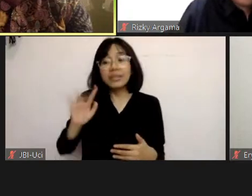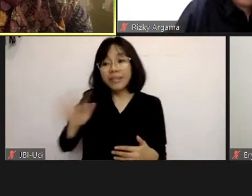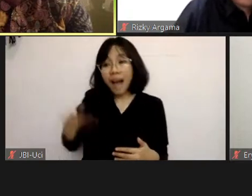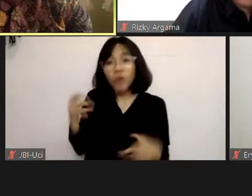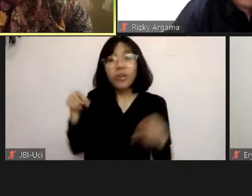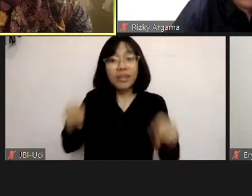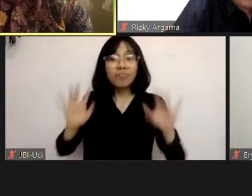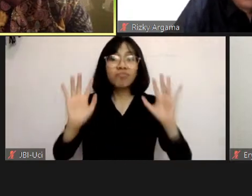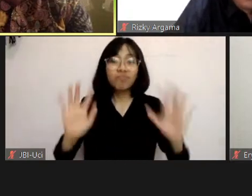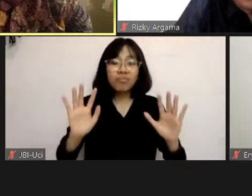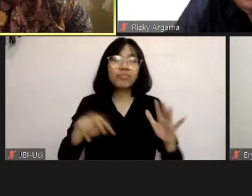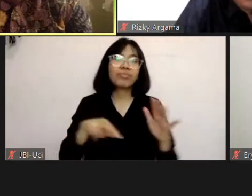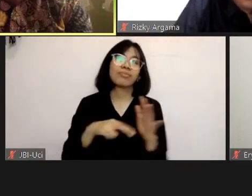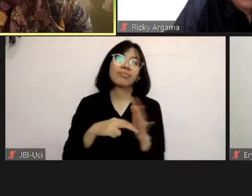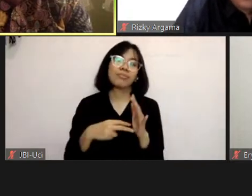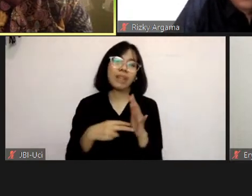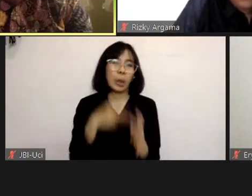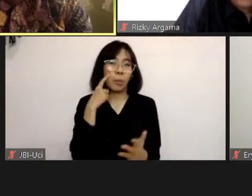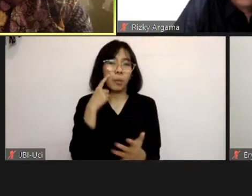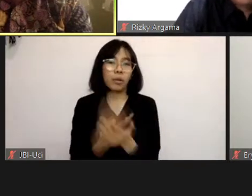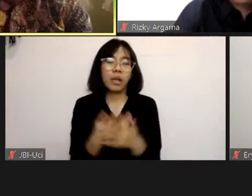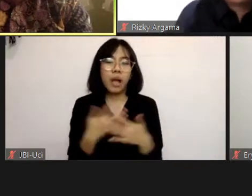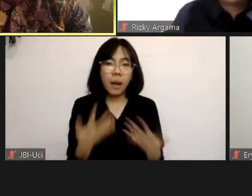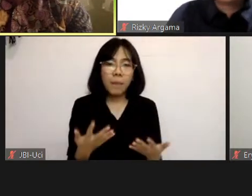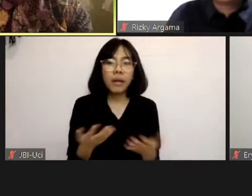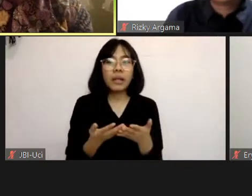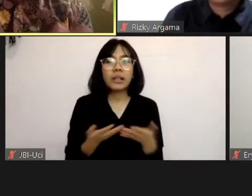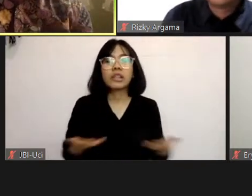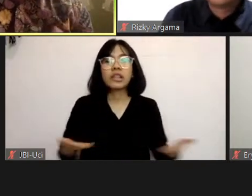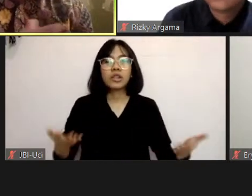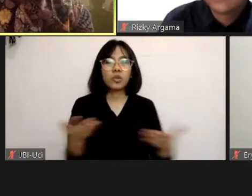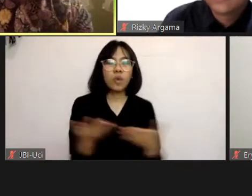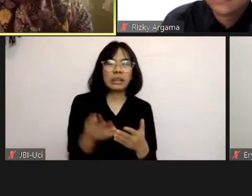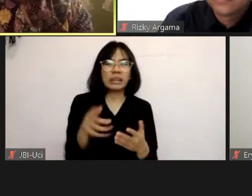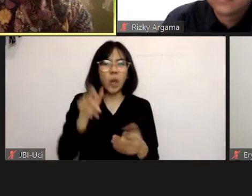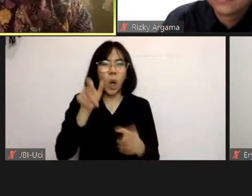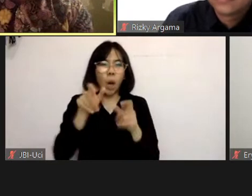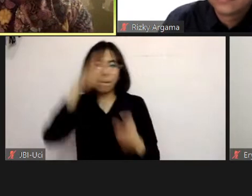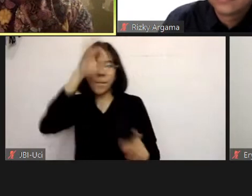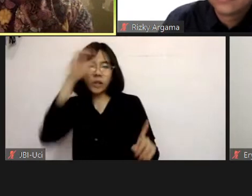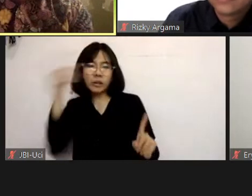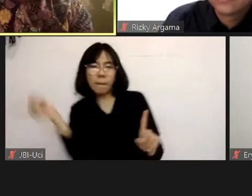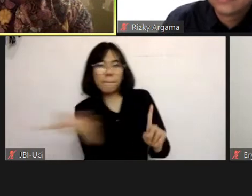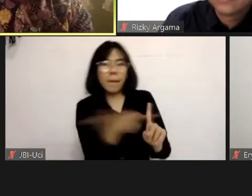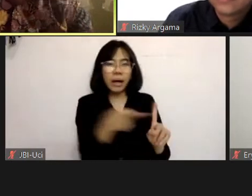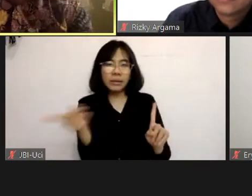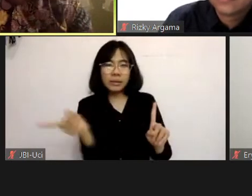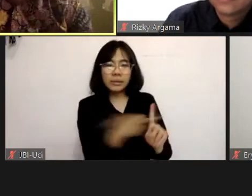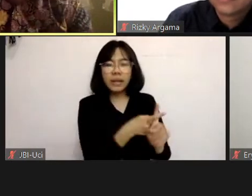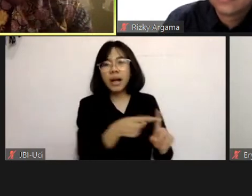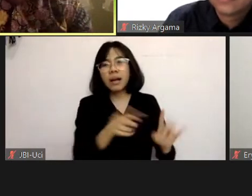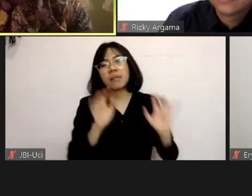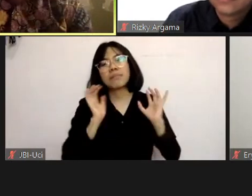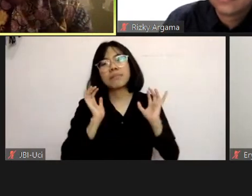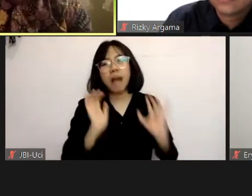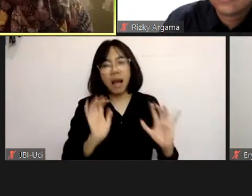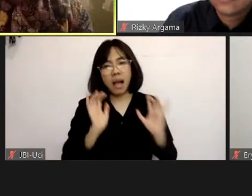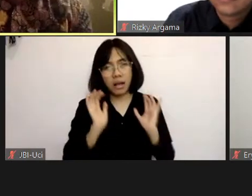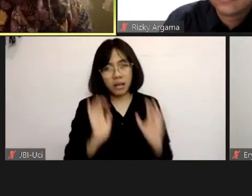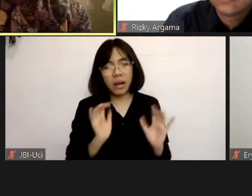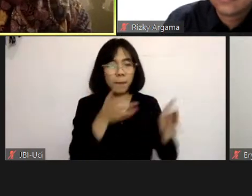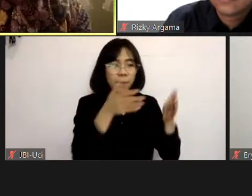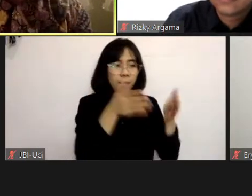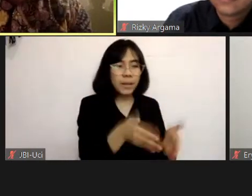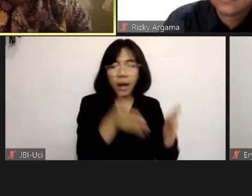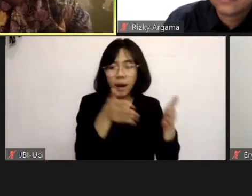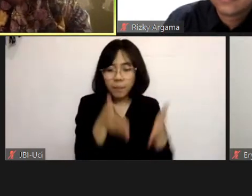situasi represi ini sebetulnya terjadi di banyak bidang, dan terjadi secara kurang lebih dalam kurun waktu